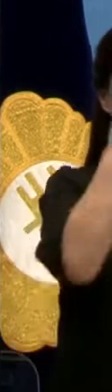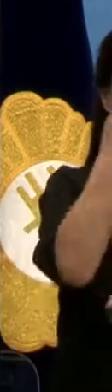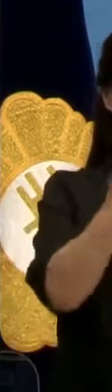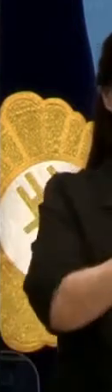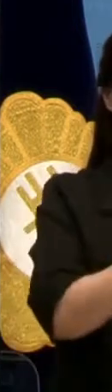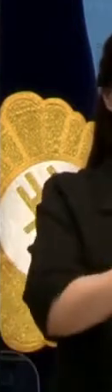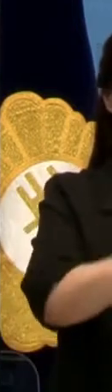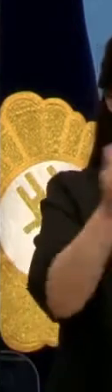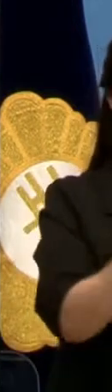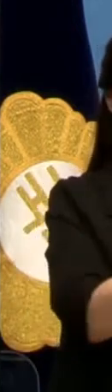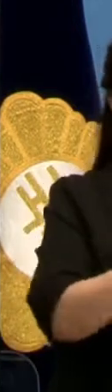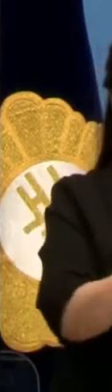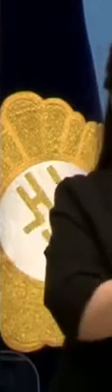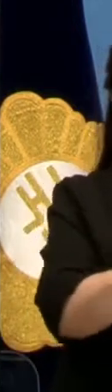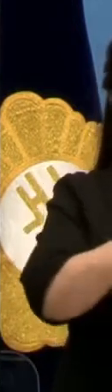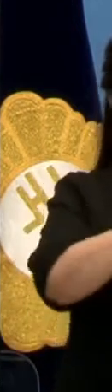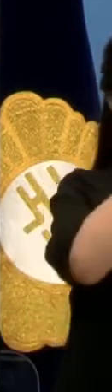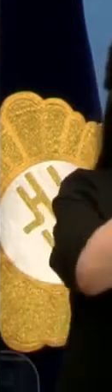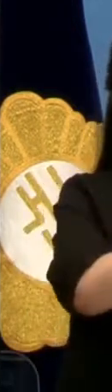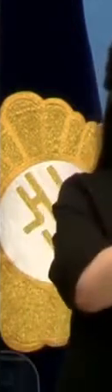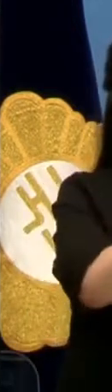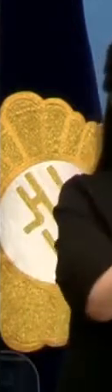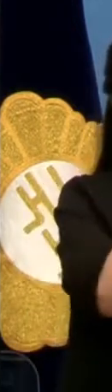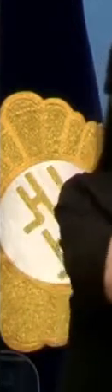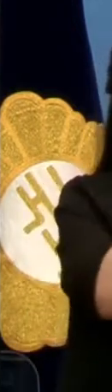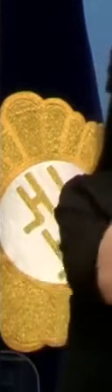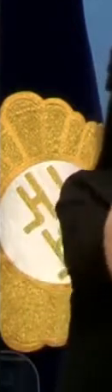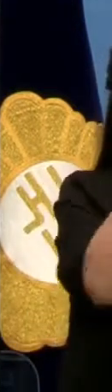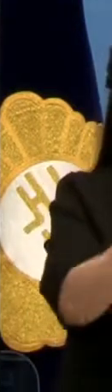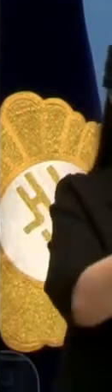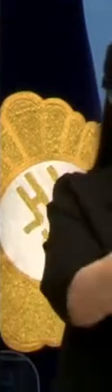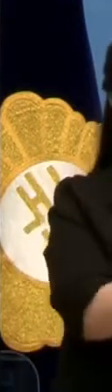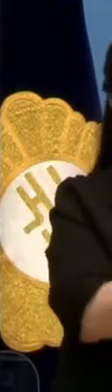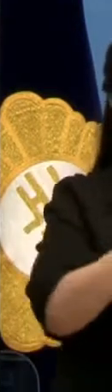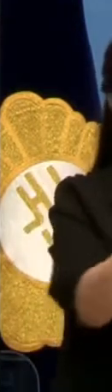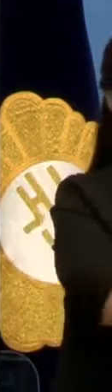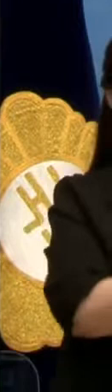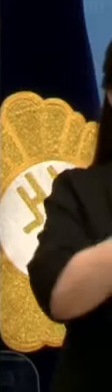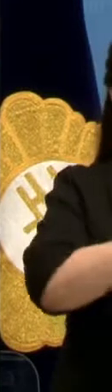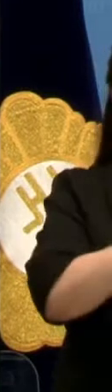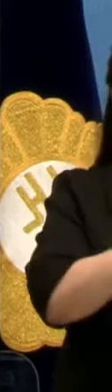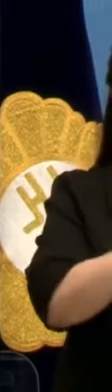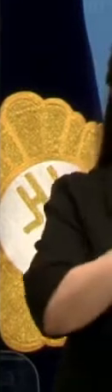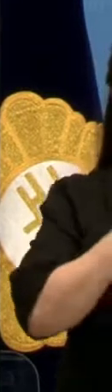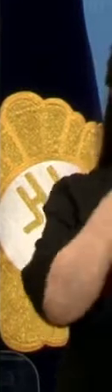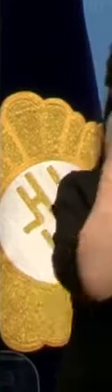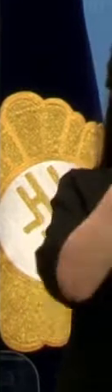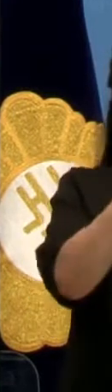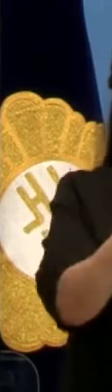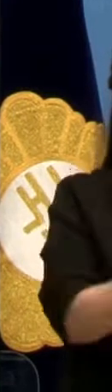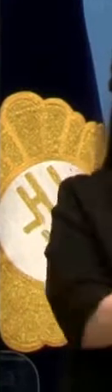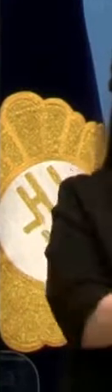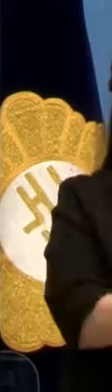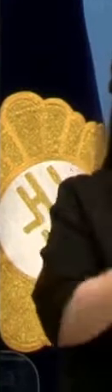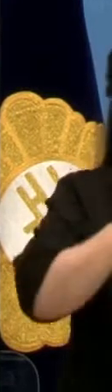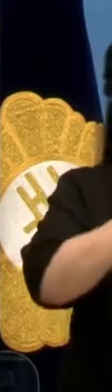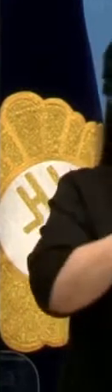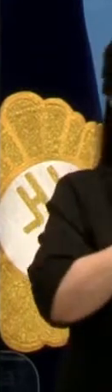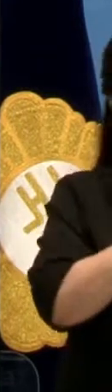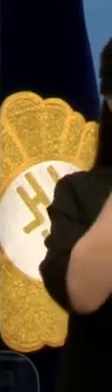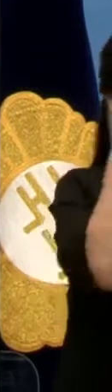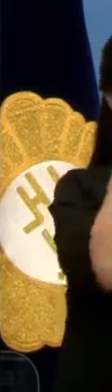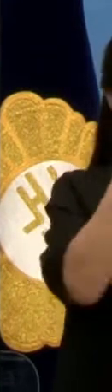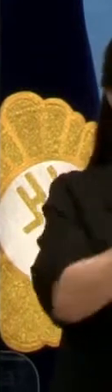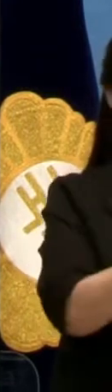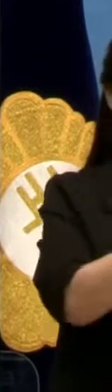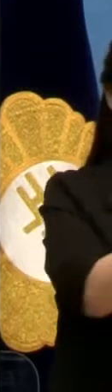기본소득의 실현을 당의 목표로 두고 있는 기본소득당의 국회의원으로서 기본소득당과 제가 제안해왔던 기본소득